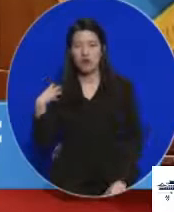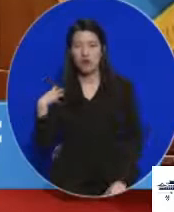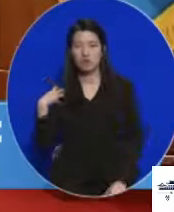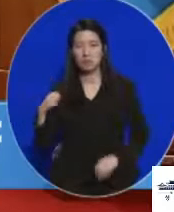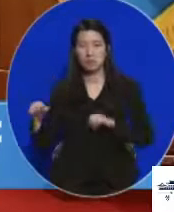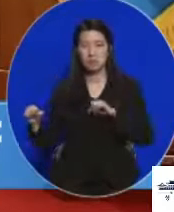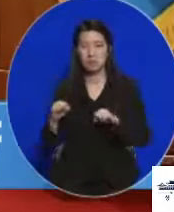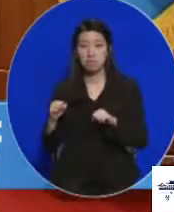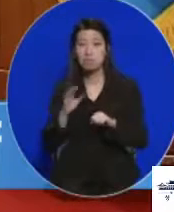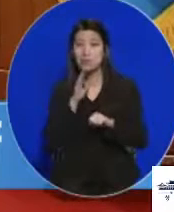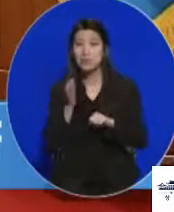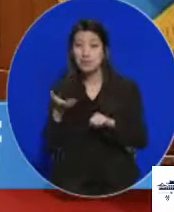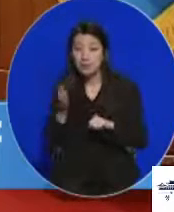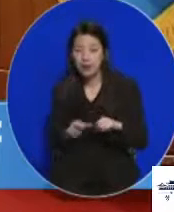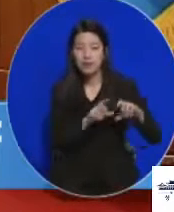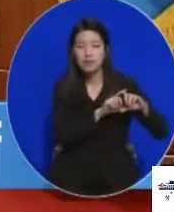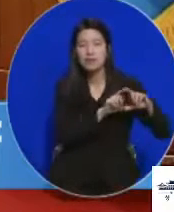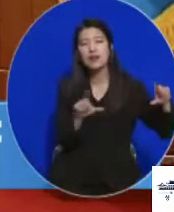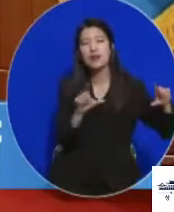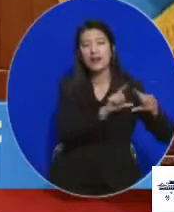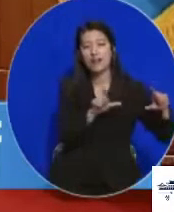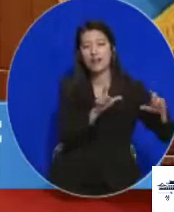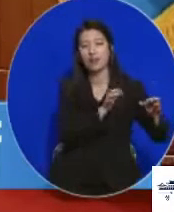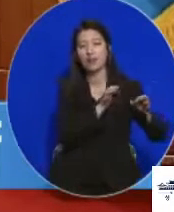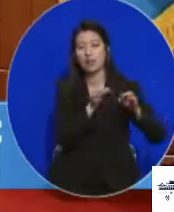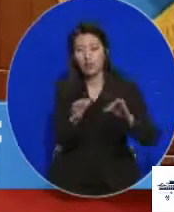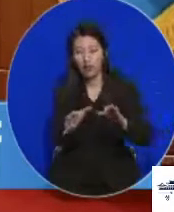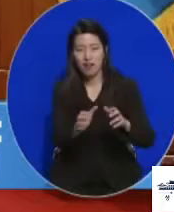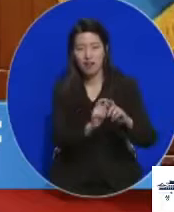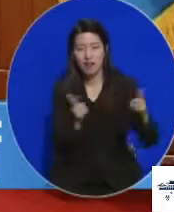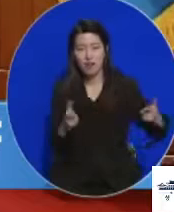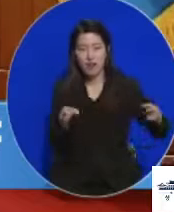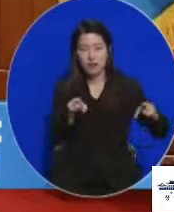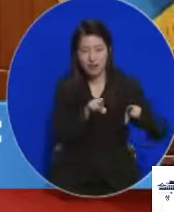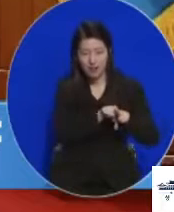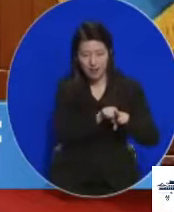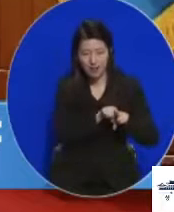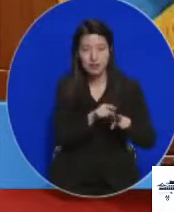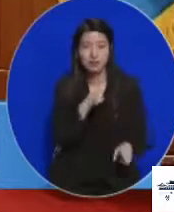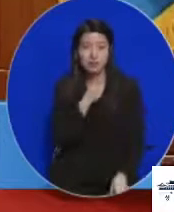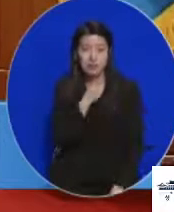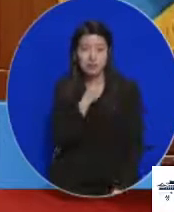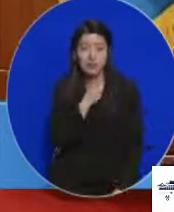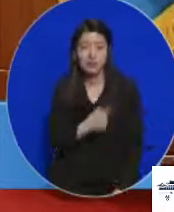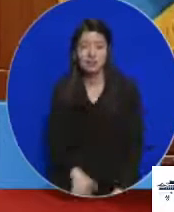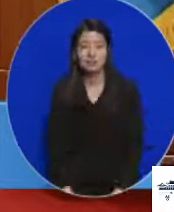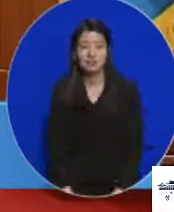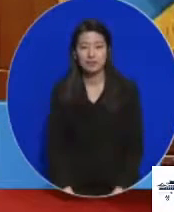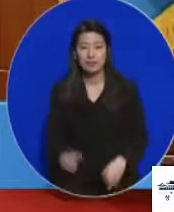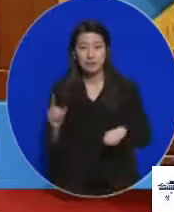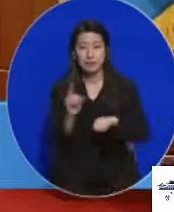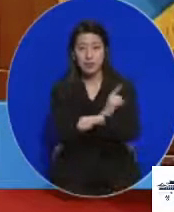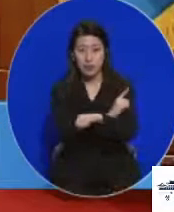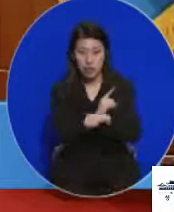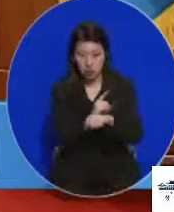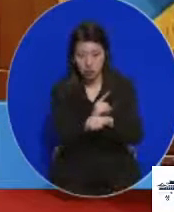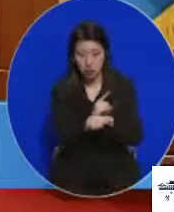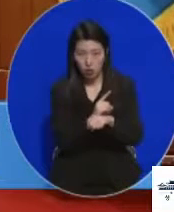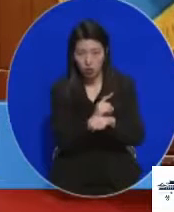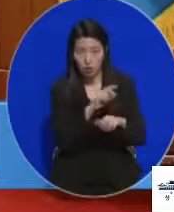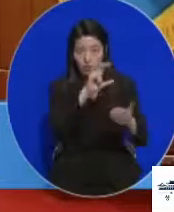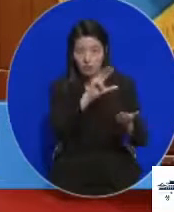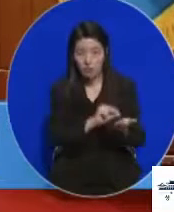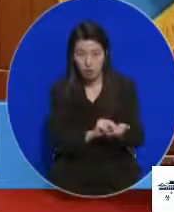펀드 조성과 제도 기반 마련에 에 힘쓰겠습니다 디지털 경제 전환 기우이길